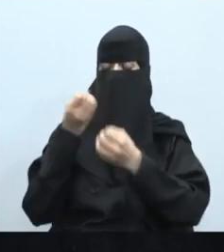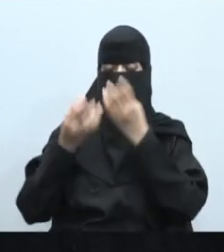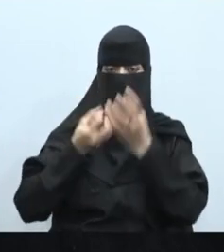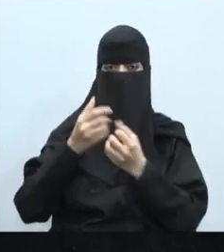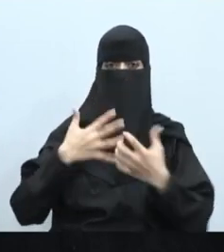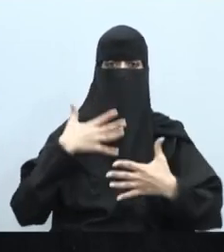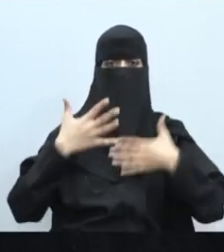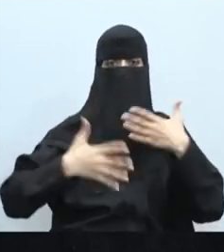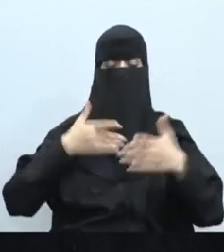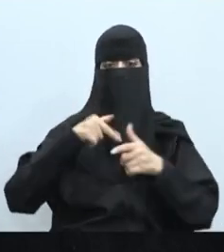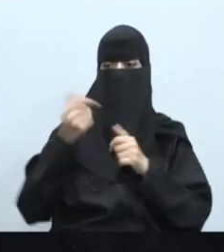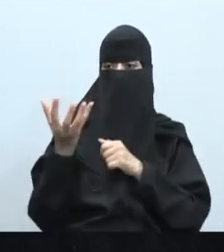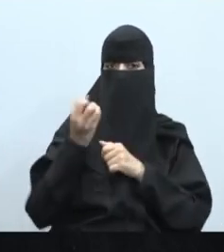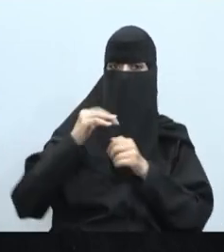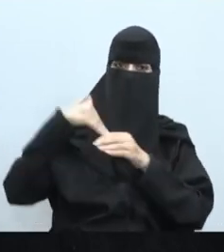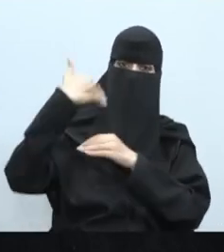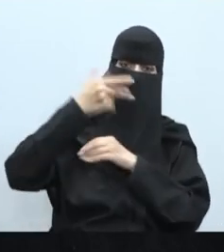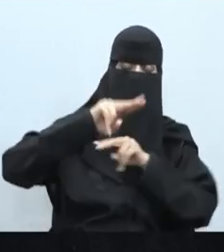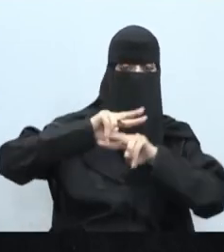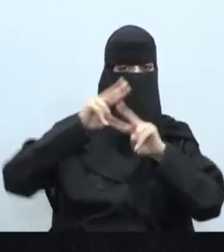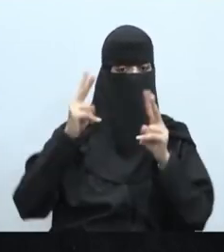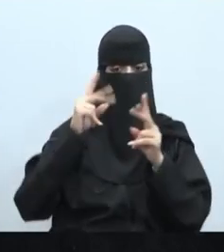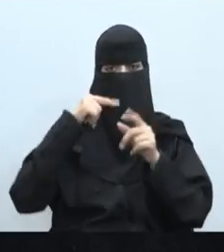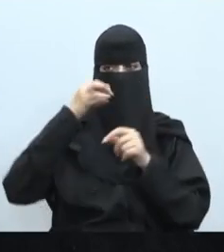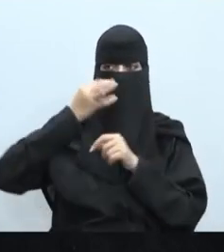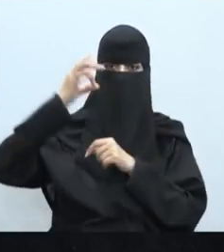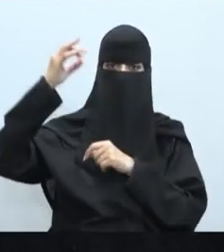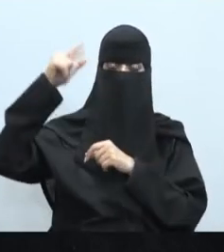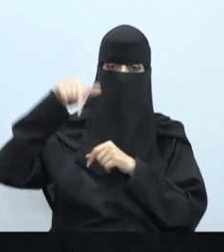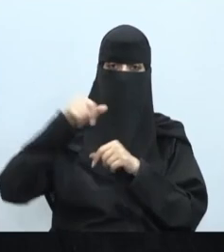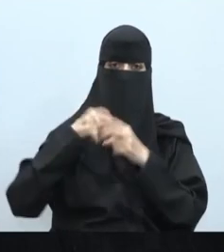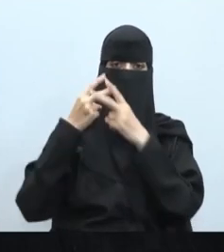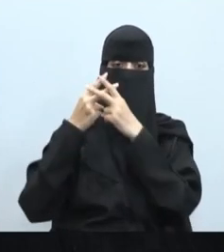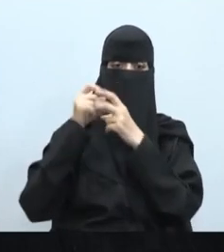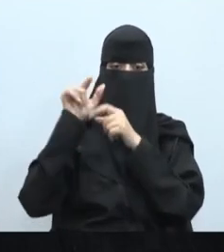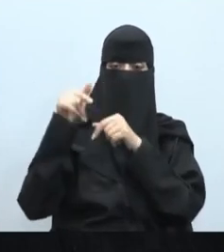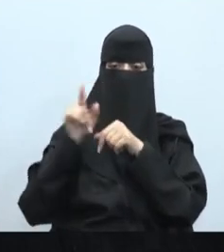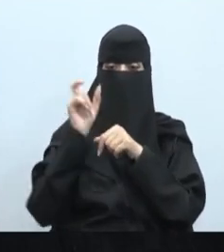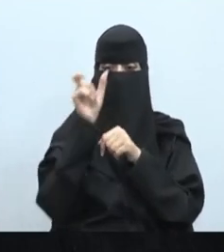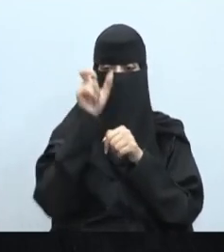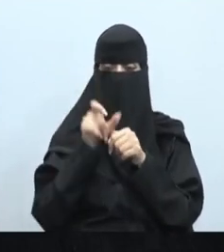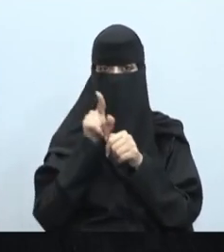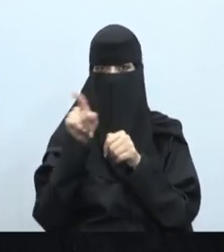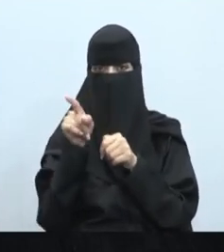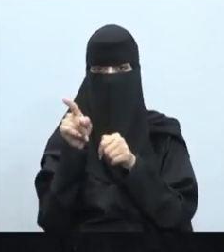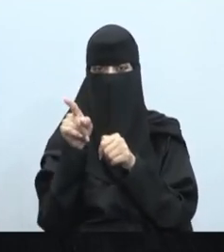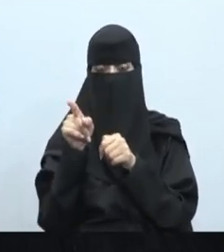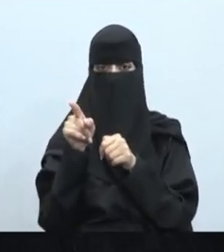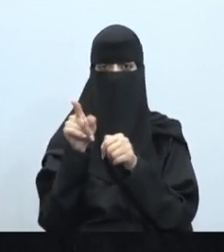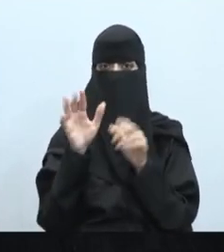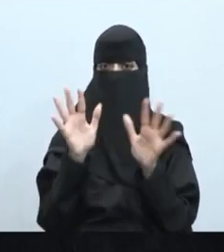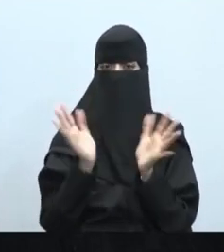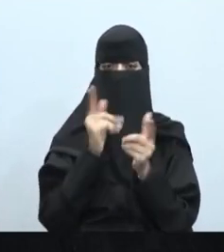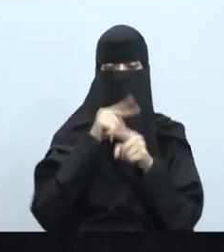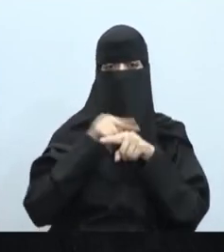والطاقه التي تخرج منها يختلف لمعان النجم امن او يختلف الامعان اي